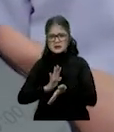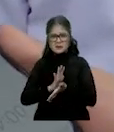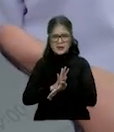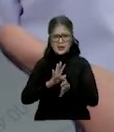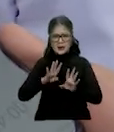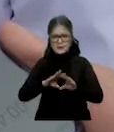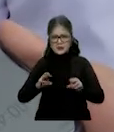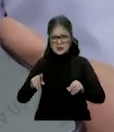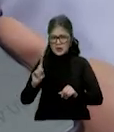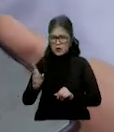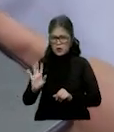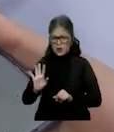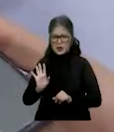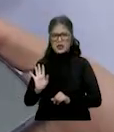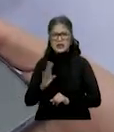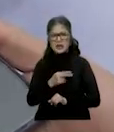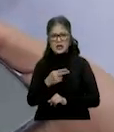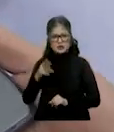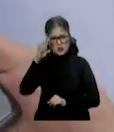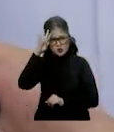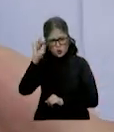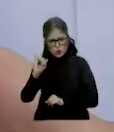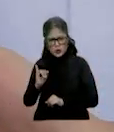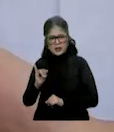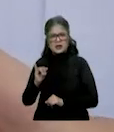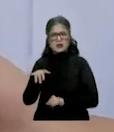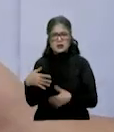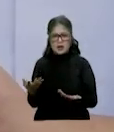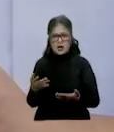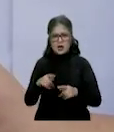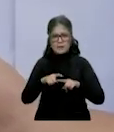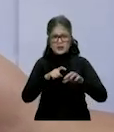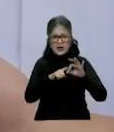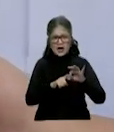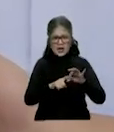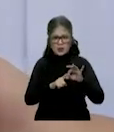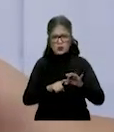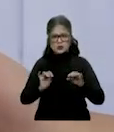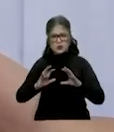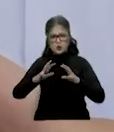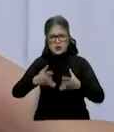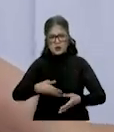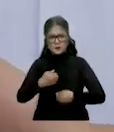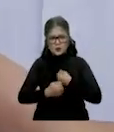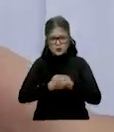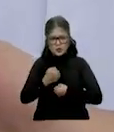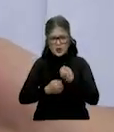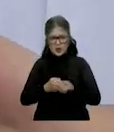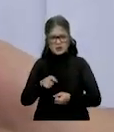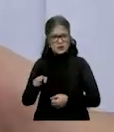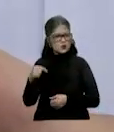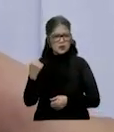Kalau tidak, Indonesia akan sulit di kemudian hari kalau hanya tergantung dengan dunia usaha yang ada saat ini. Itulah